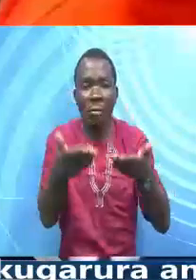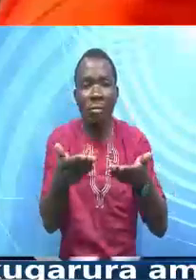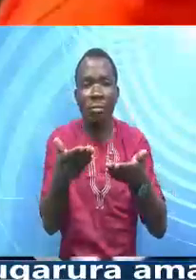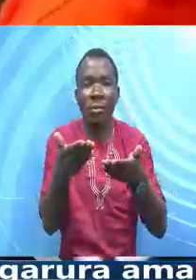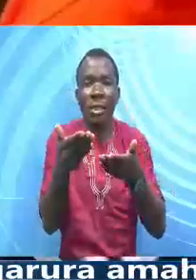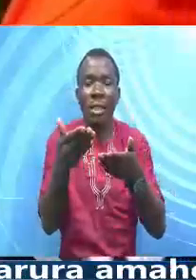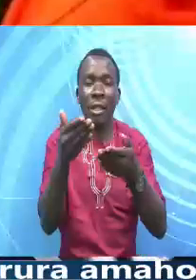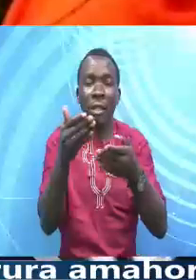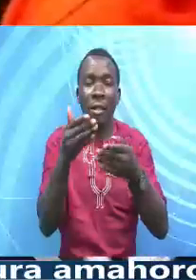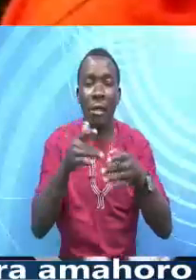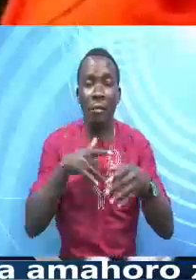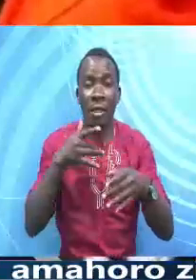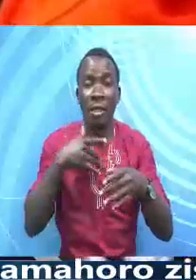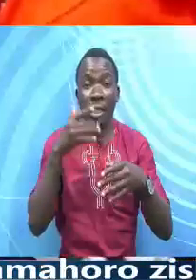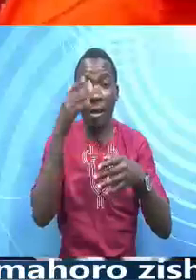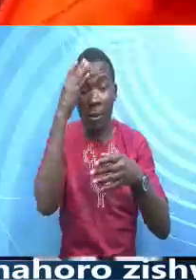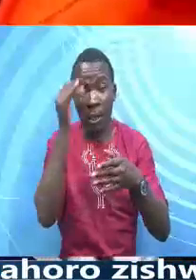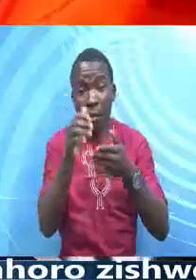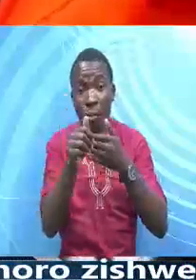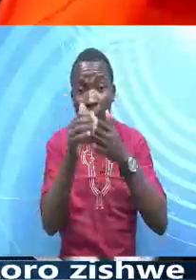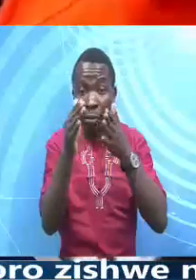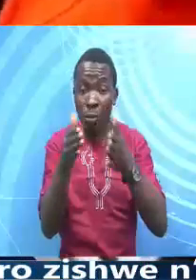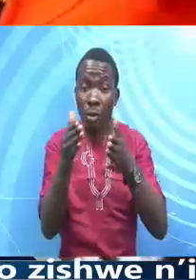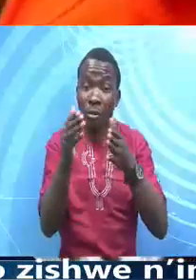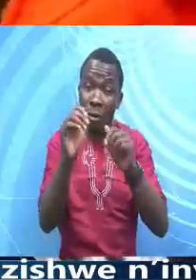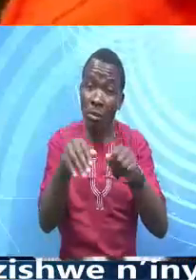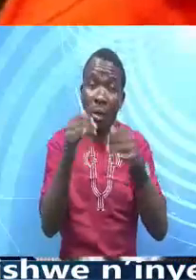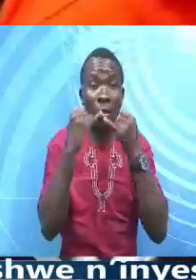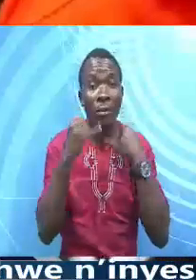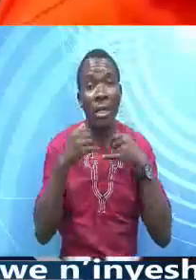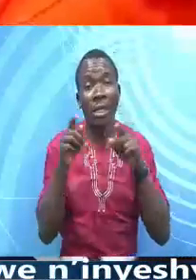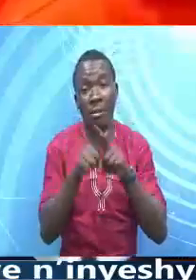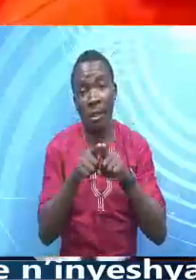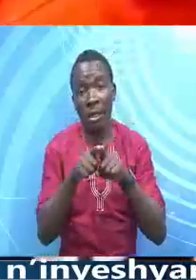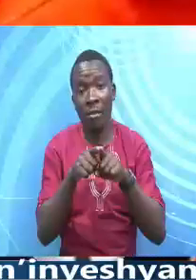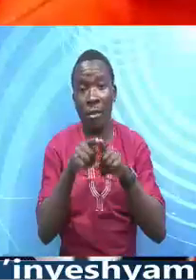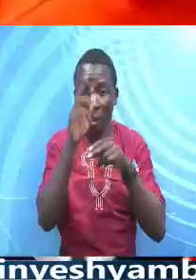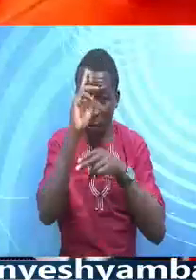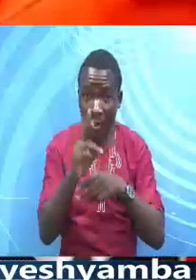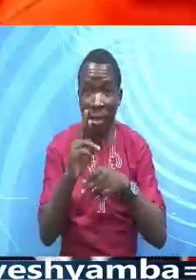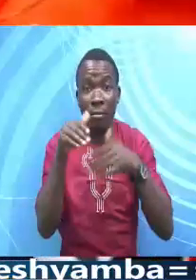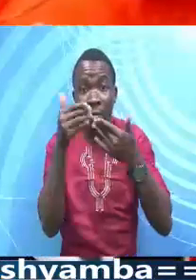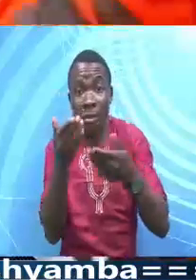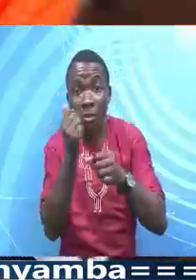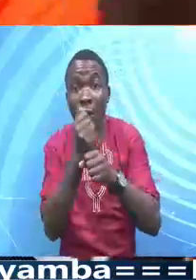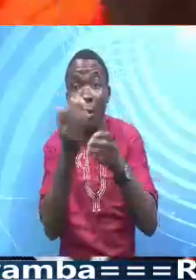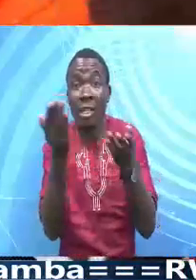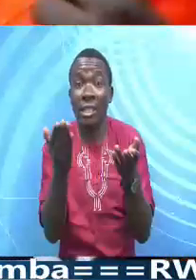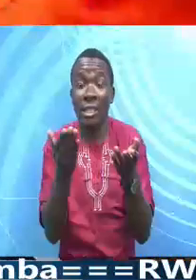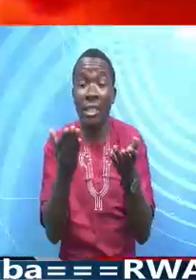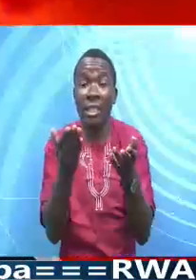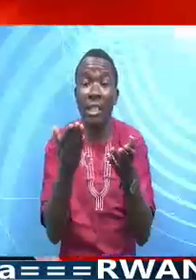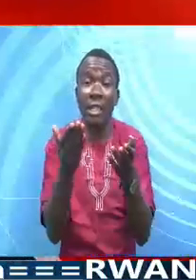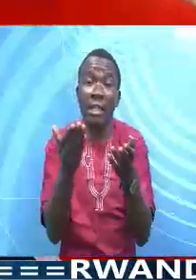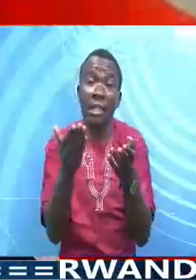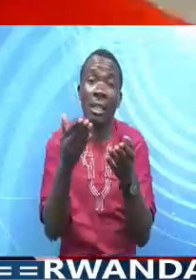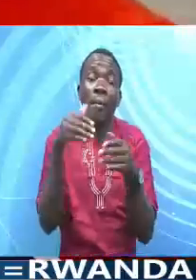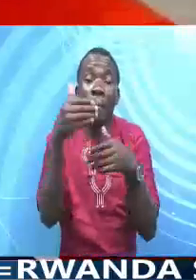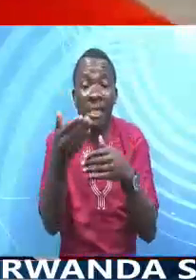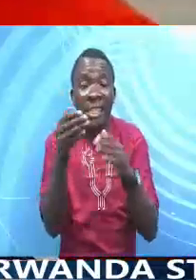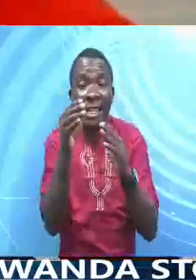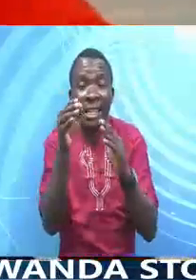Twabyakiriye kuko ubuyobozi bushobora kudutegeka natwe tukabifata, none se twabyakira gute? Iyi gahunda yo kuba mwageze mu rugo ku isaha 12